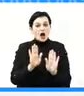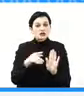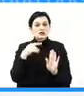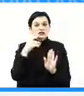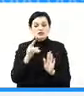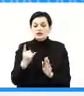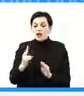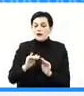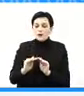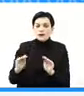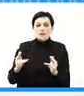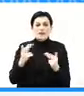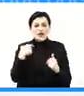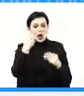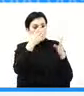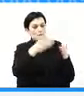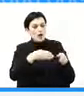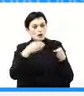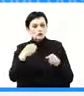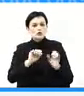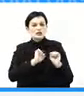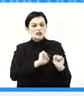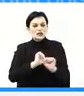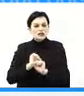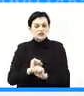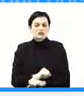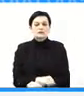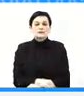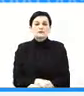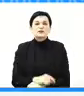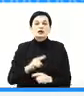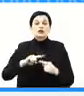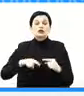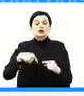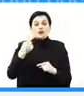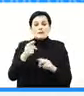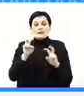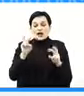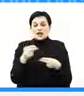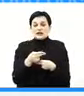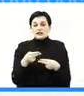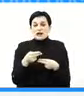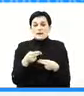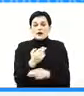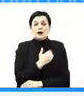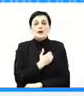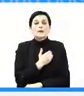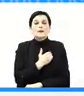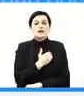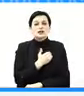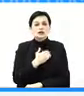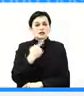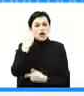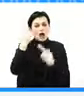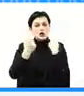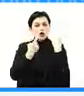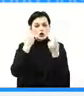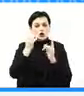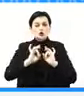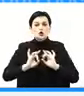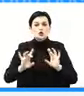პერსონალის ჯანმრთელობის დასაცავად. შემდეგი თემა, მინდა მოგაწოდოთ